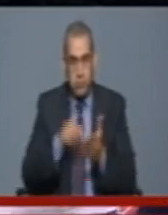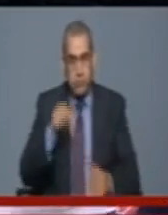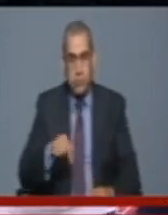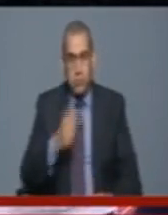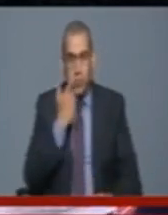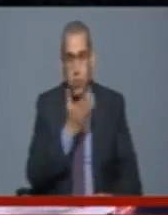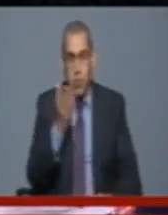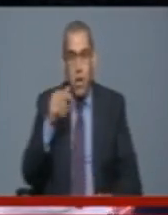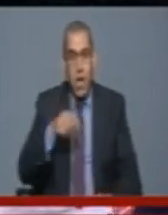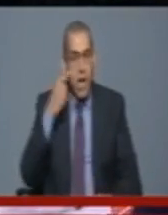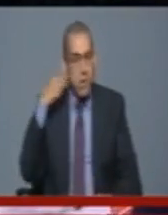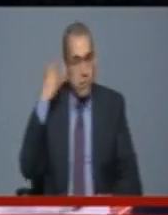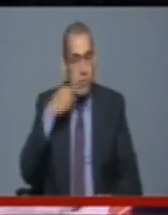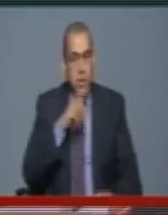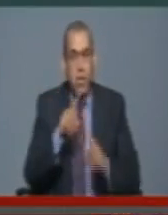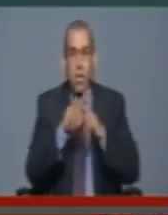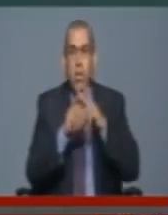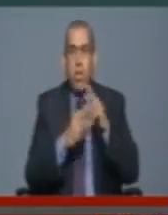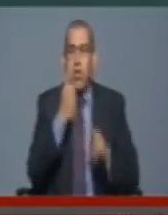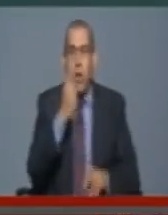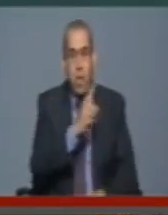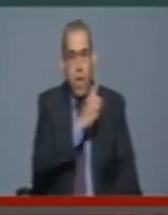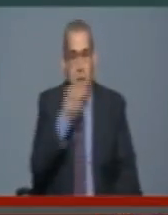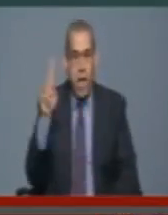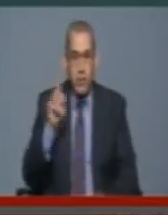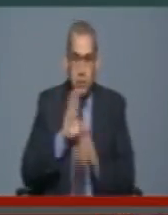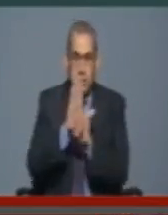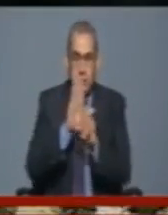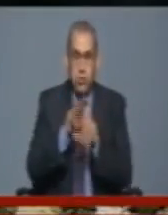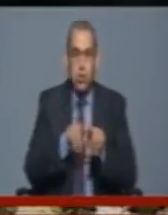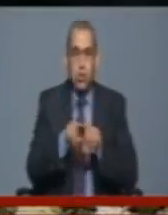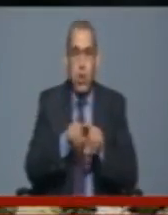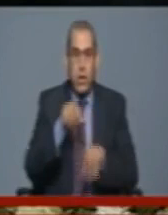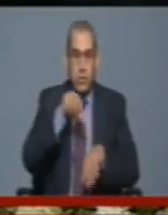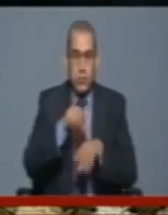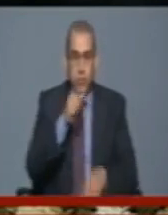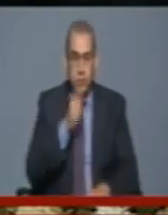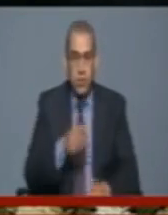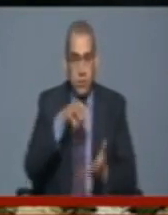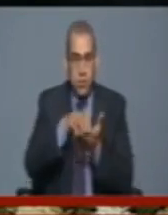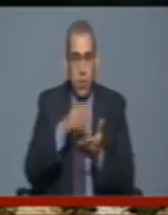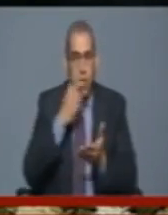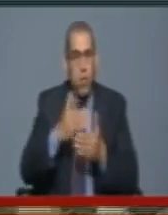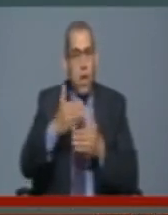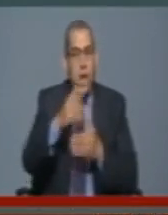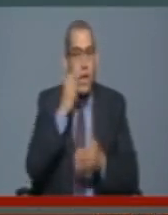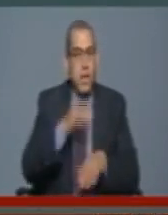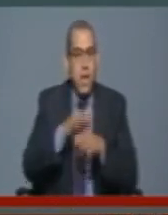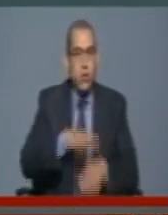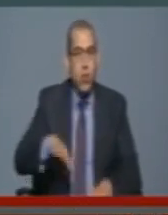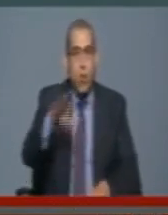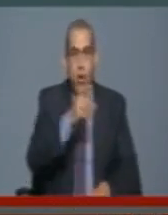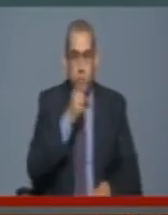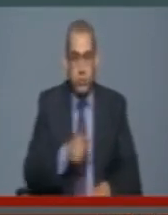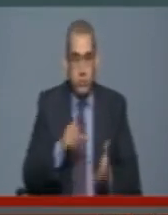لم تتقاعس يوما واحدا عن دعم أشقائها عن دعم كل الناس في الحقيقة كل الناس